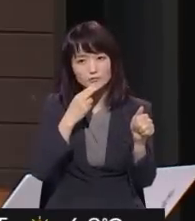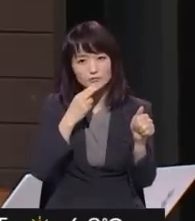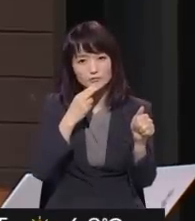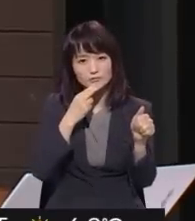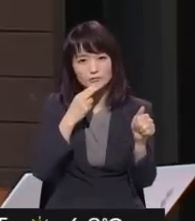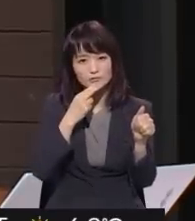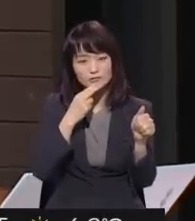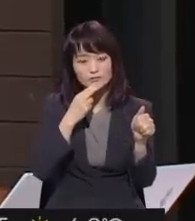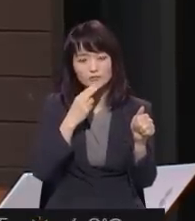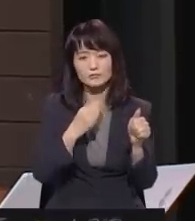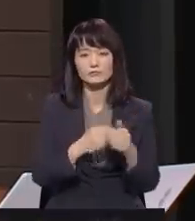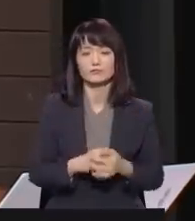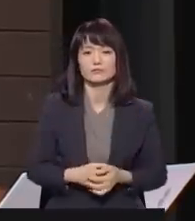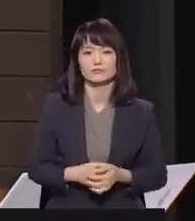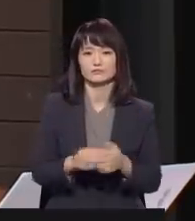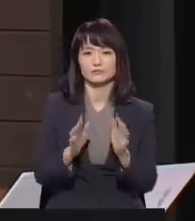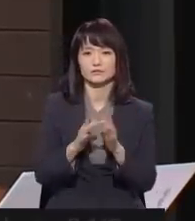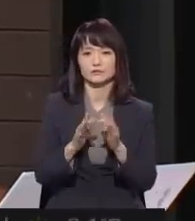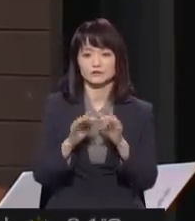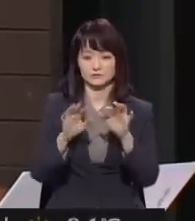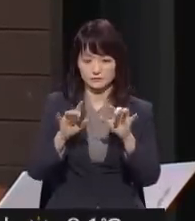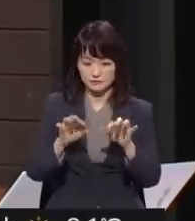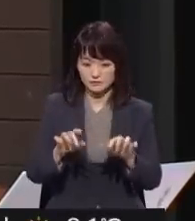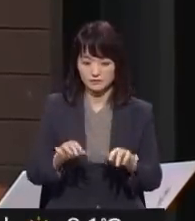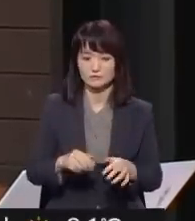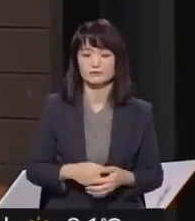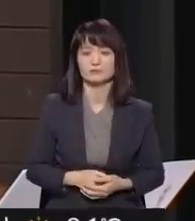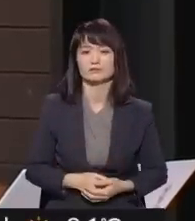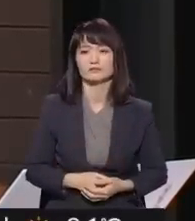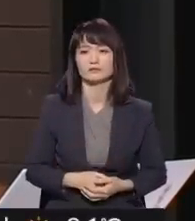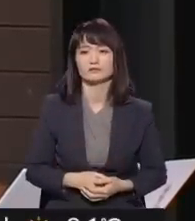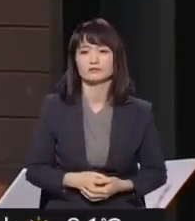방금 우리 이자연 기자가 소개한 댓글 얘기처럼 유전자